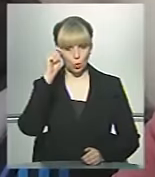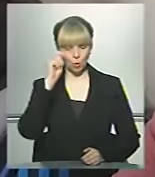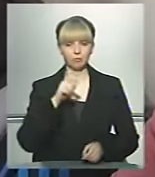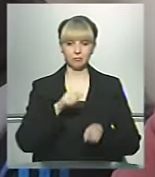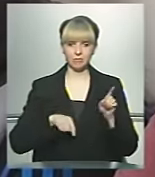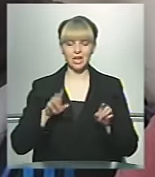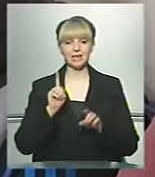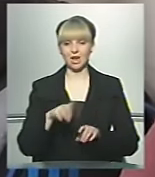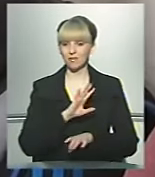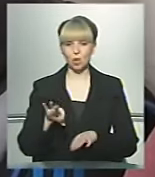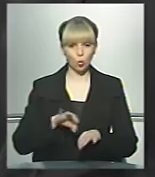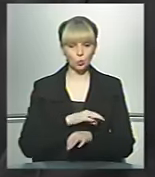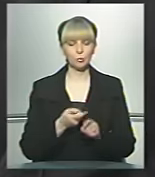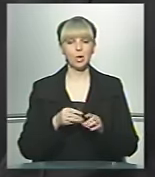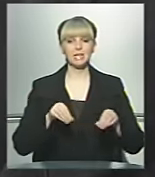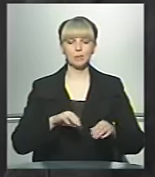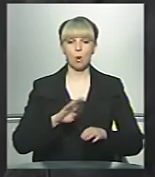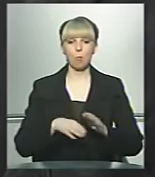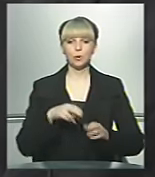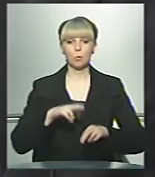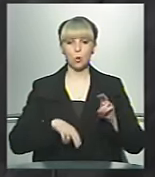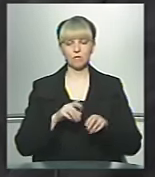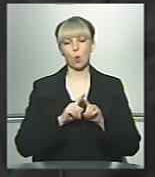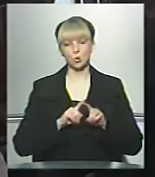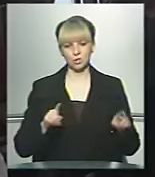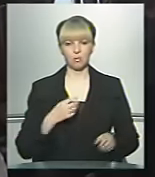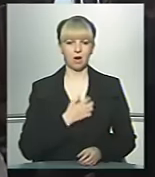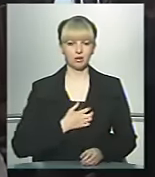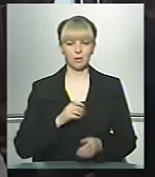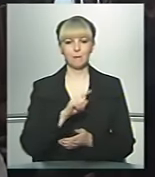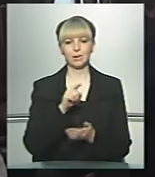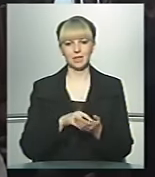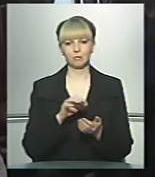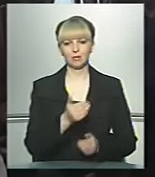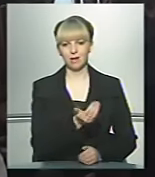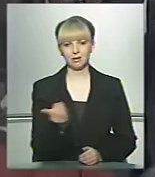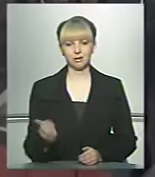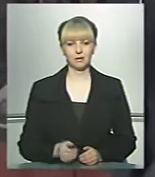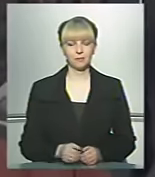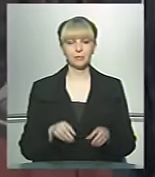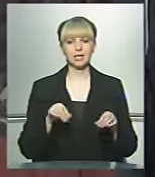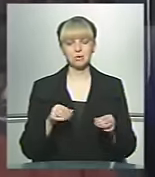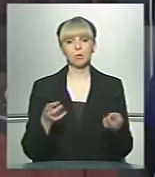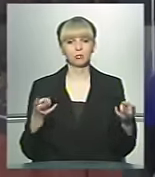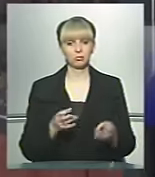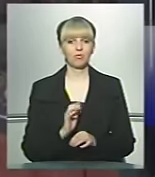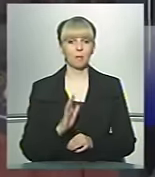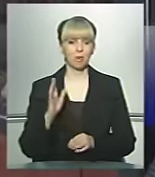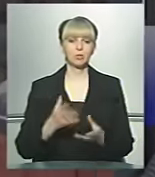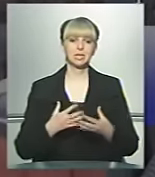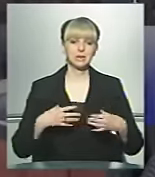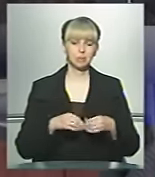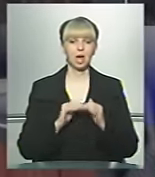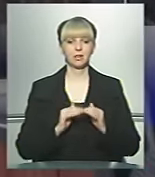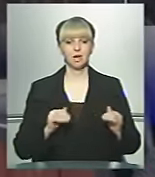деякі навіть не одружені, а тому земля під будівництво особливо актуальне питання для них. Земля пригодиться в майбутньому, сім'я,